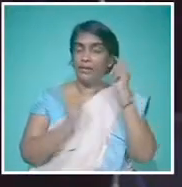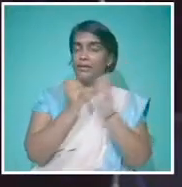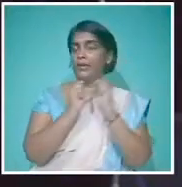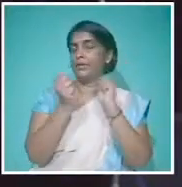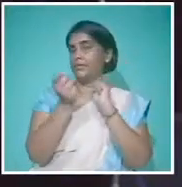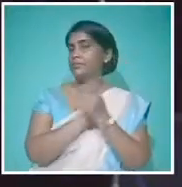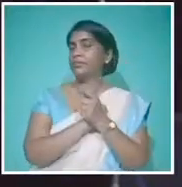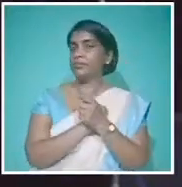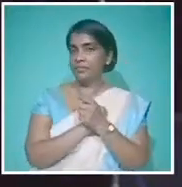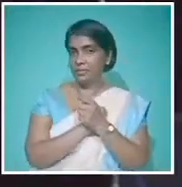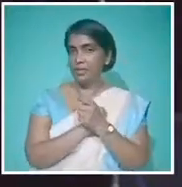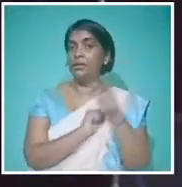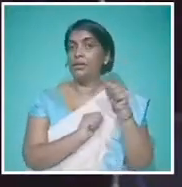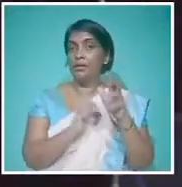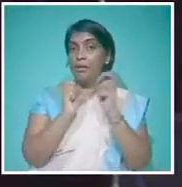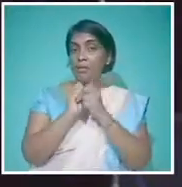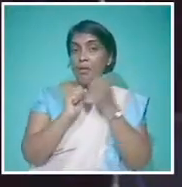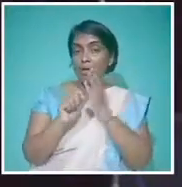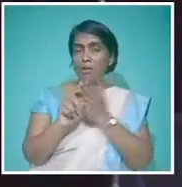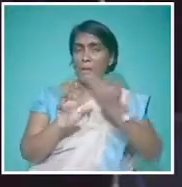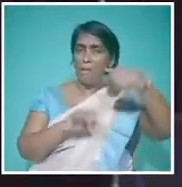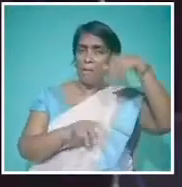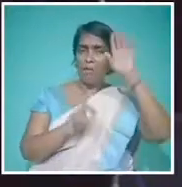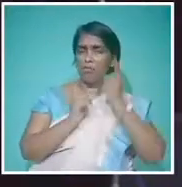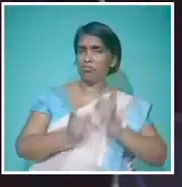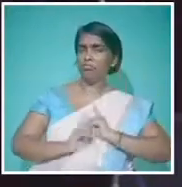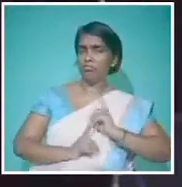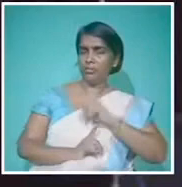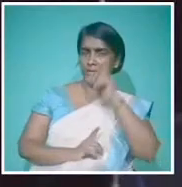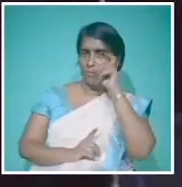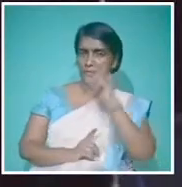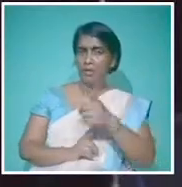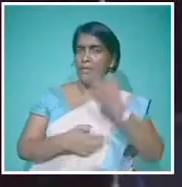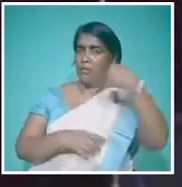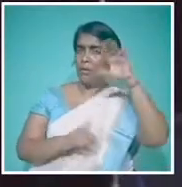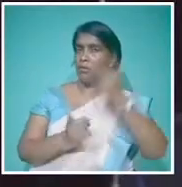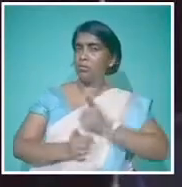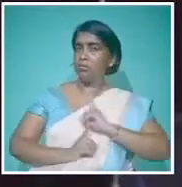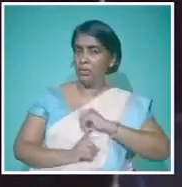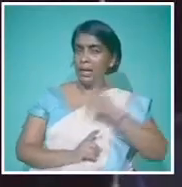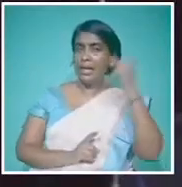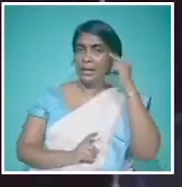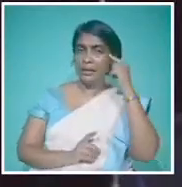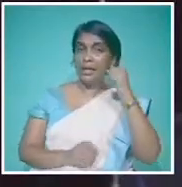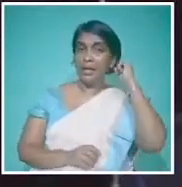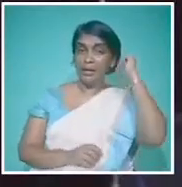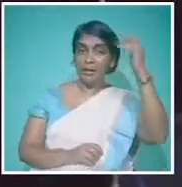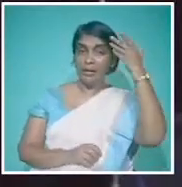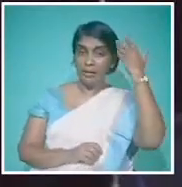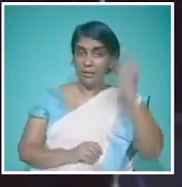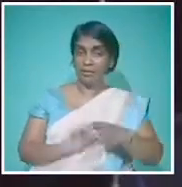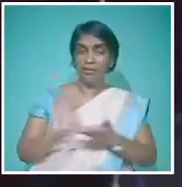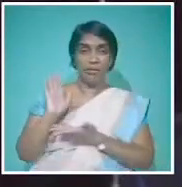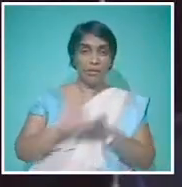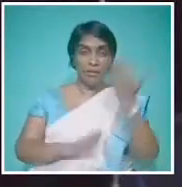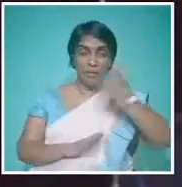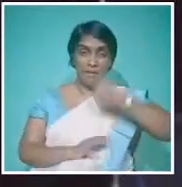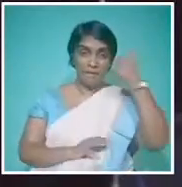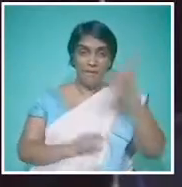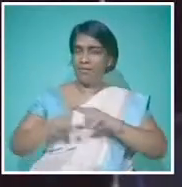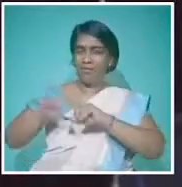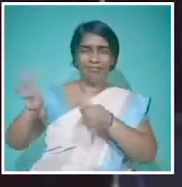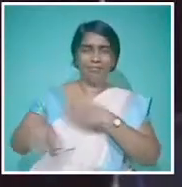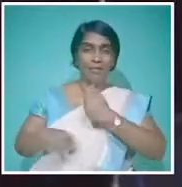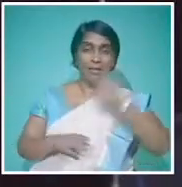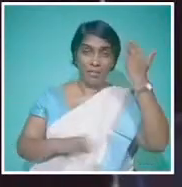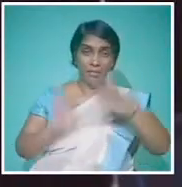ඕනේ. මේ අර්බුදය දිහා පරණ හැෙන්නම් බලන්නේ. පරණ විදියට නම් හිතන්නේ රජිනගේ අවමගුලට යන එක ලොකුයි අනිත් ඔක්කොටම